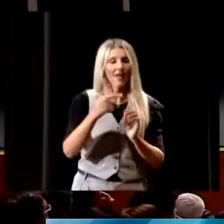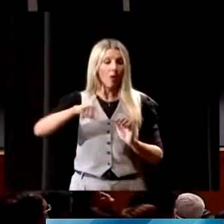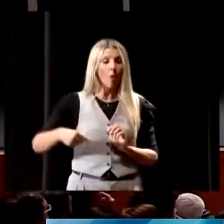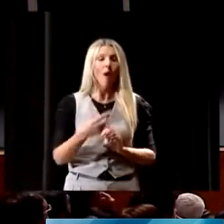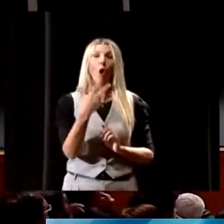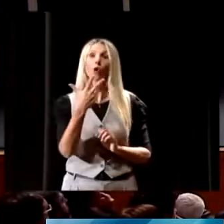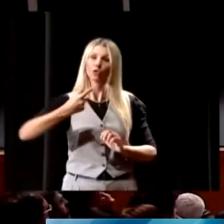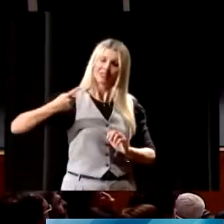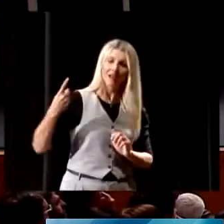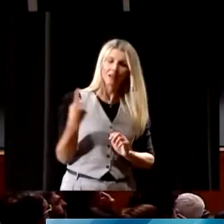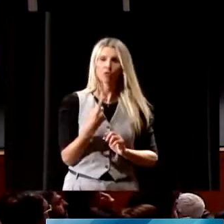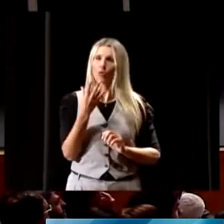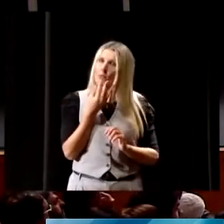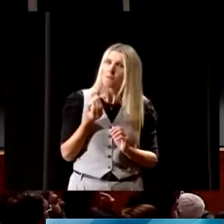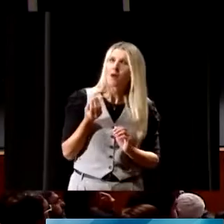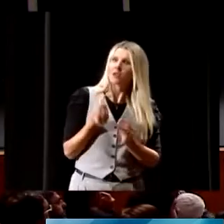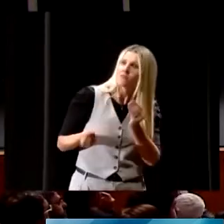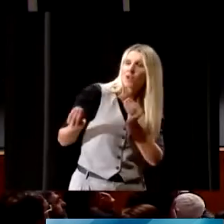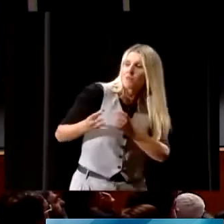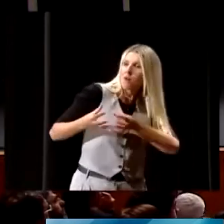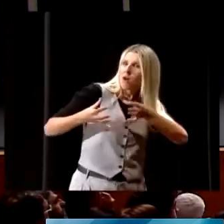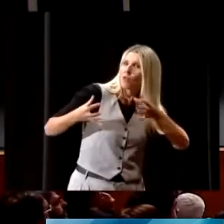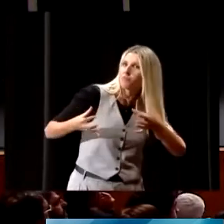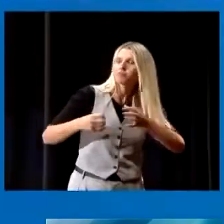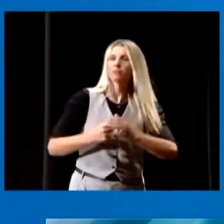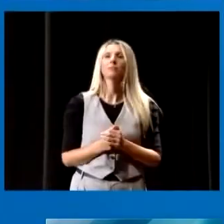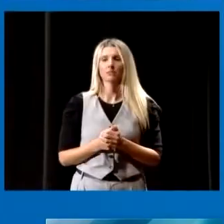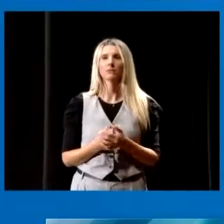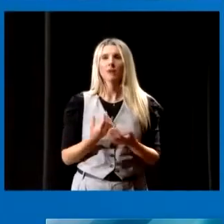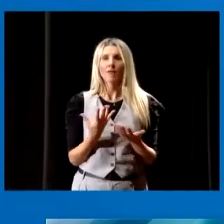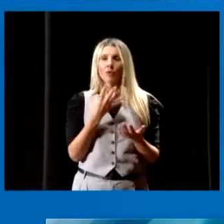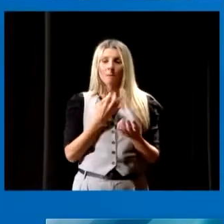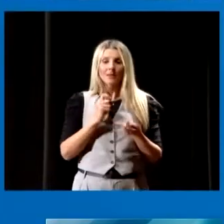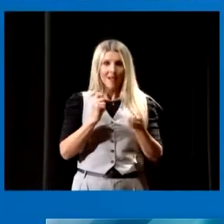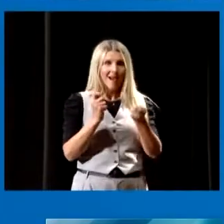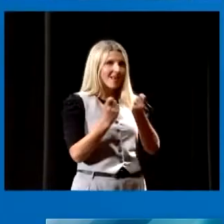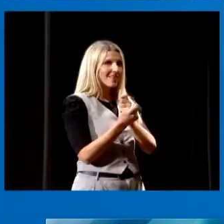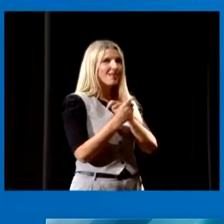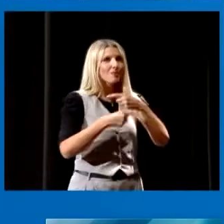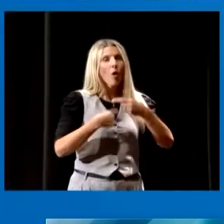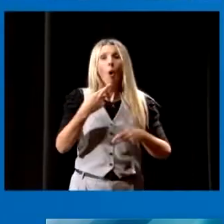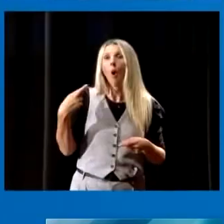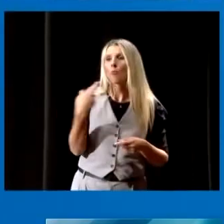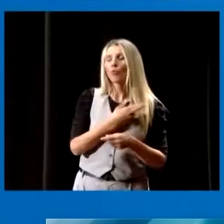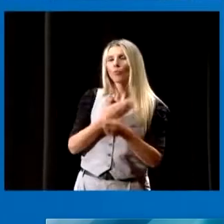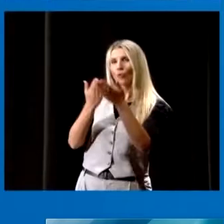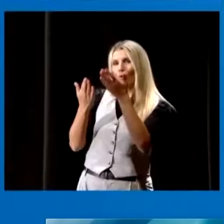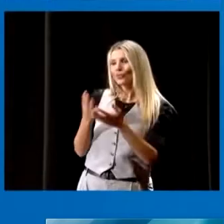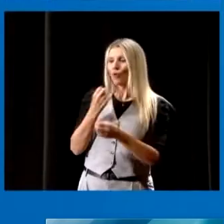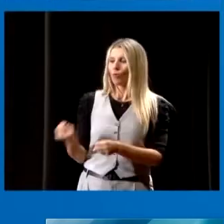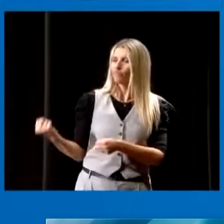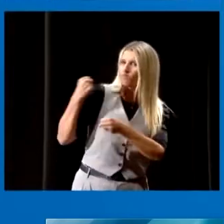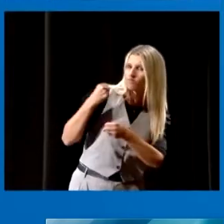και βεβαίως αυτό έρχεται σε συνέχεια αυτής της δομικής αλλαγής που έφερε ο Πρωθυπουργός κατά την νέα αυτή διακυβέρνηση,